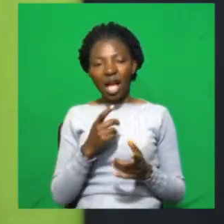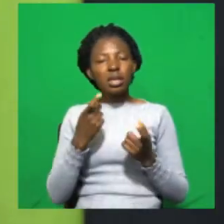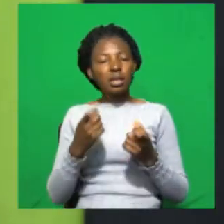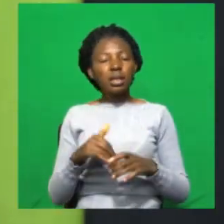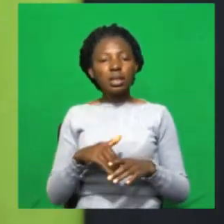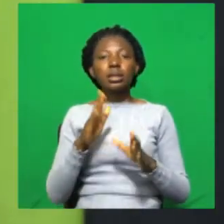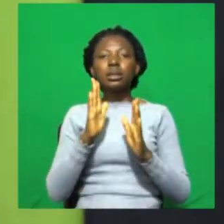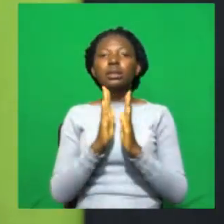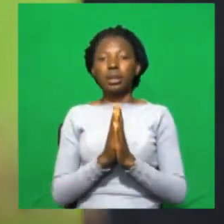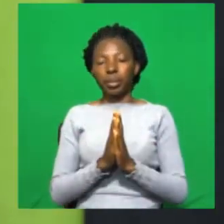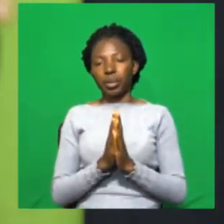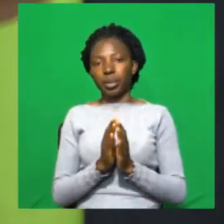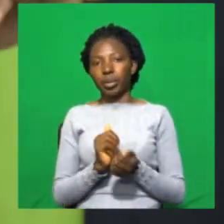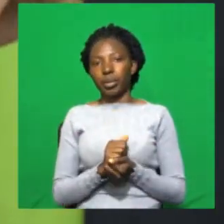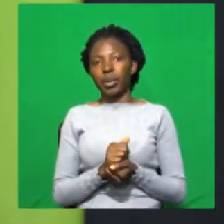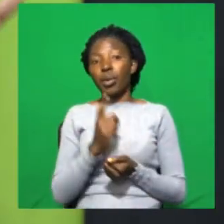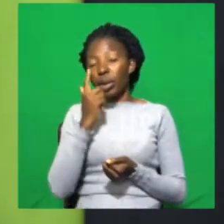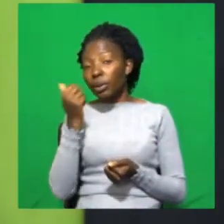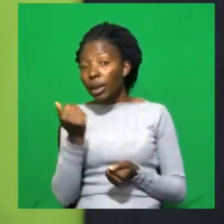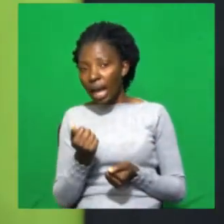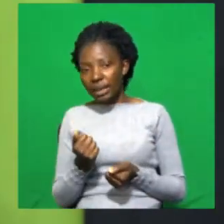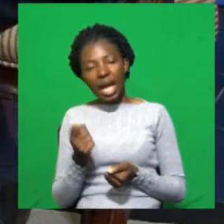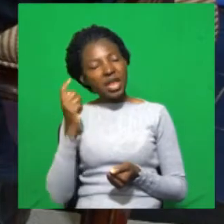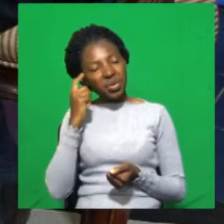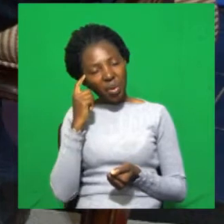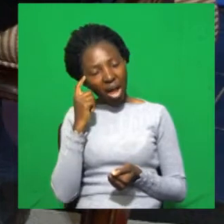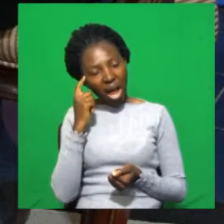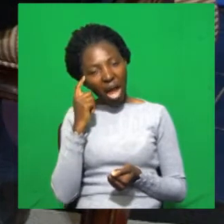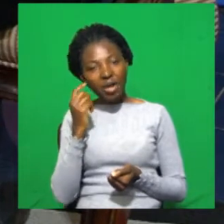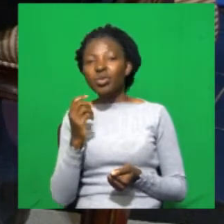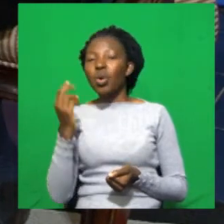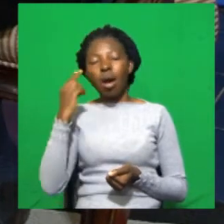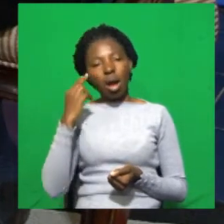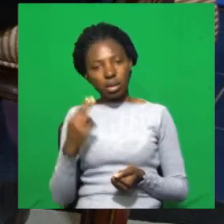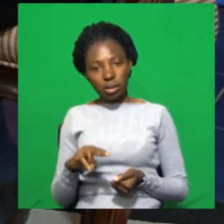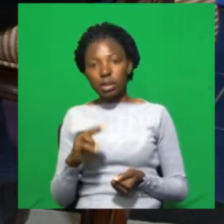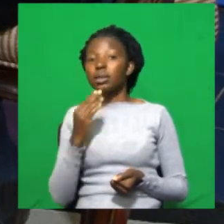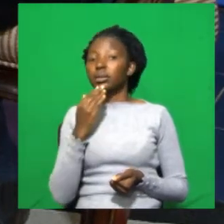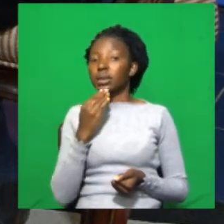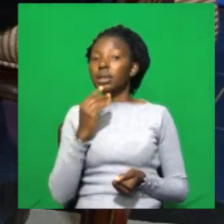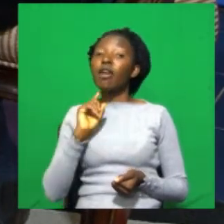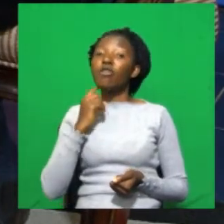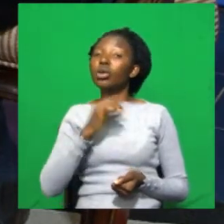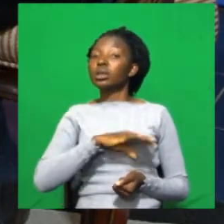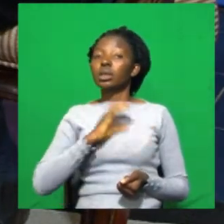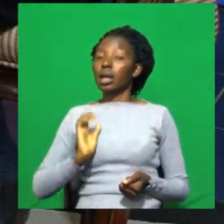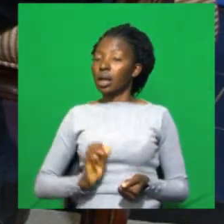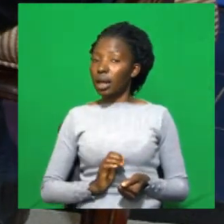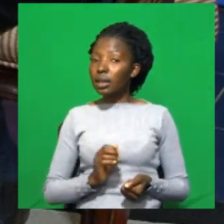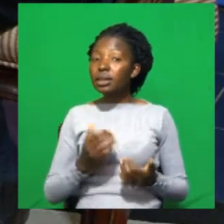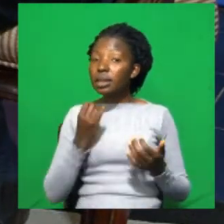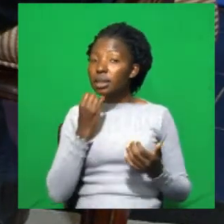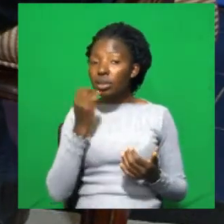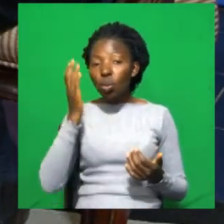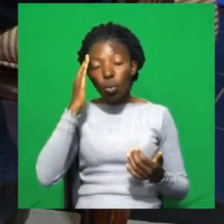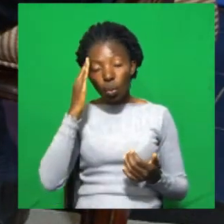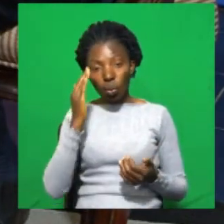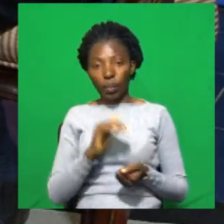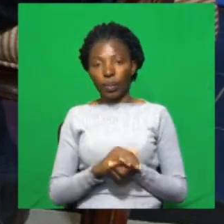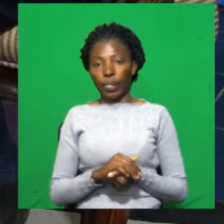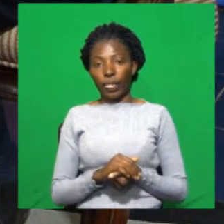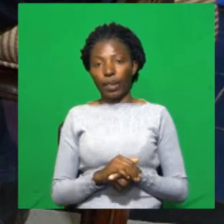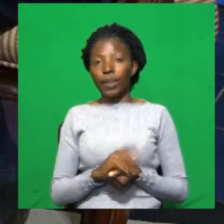mutemberi. Tikaanza ipapo mushuwa kuvateereri vanobva vanyatsoona kuti antikristu ari kuuya nekupi. Handitika toda